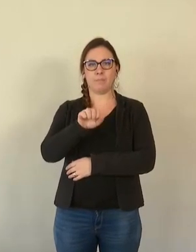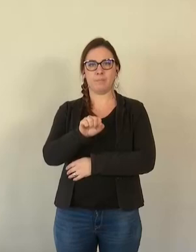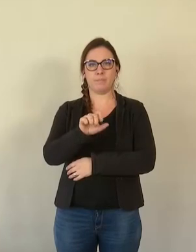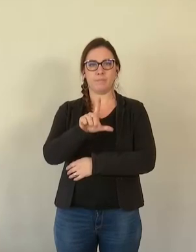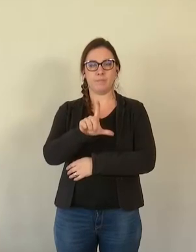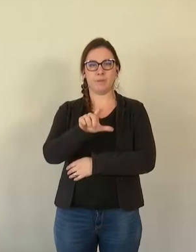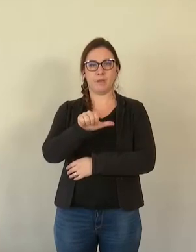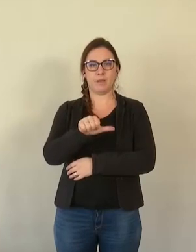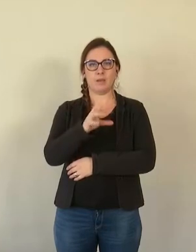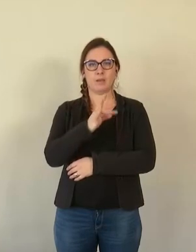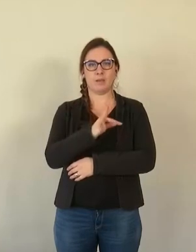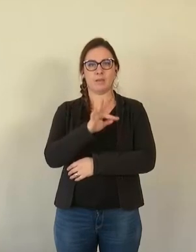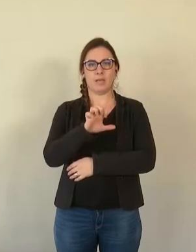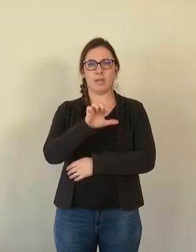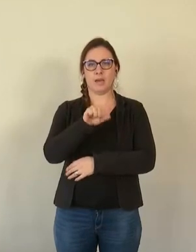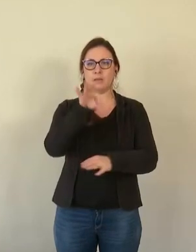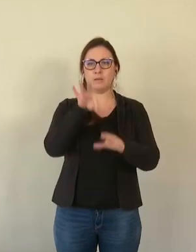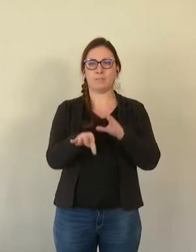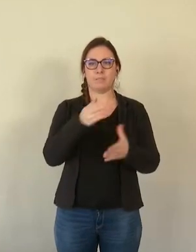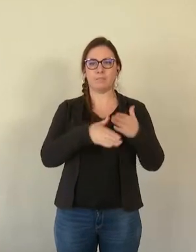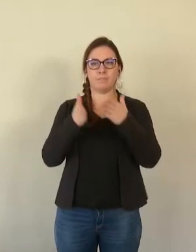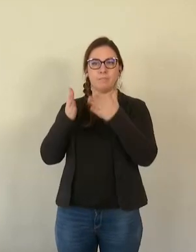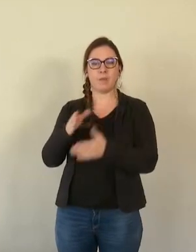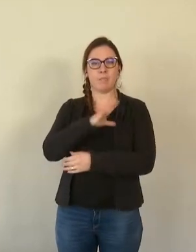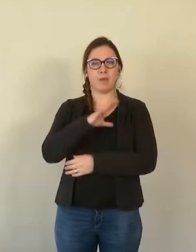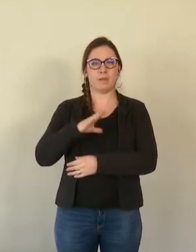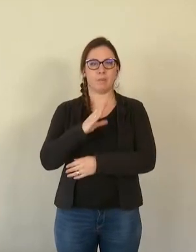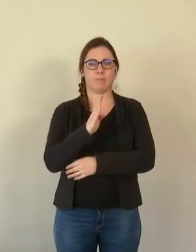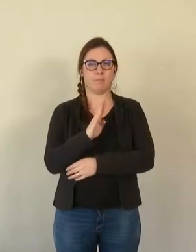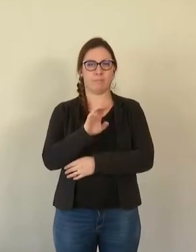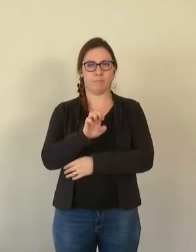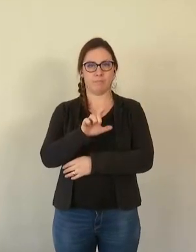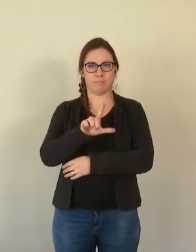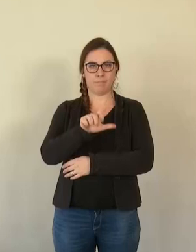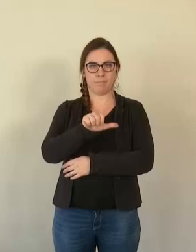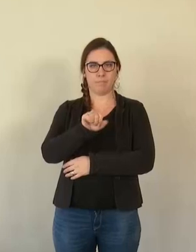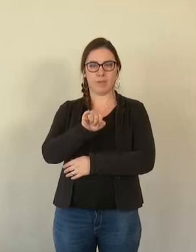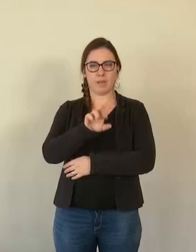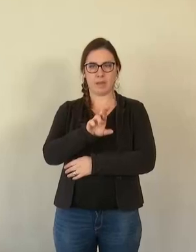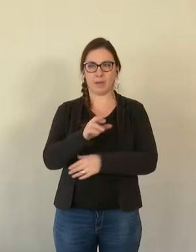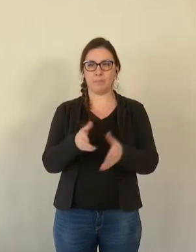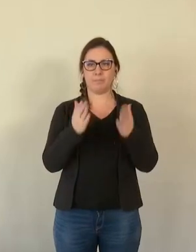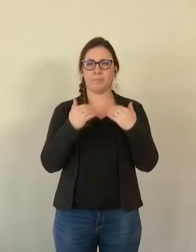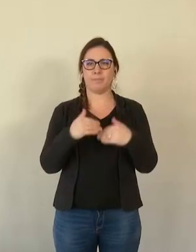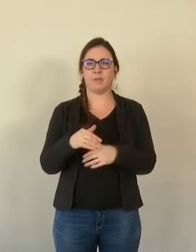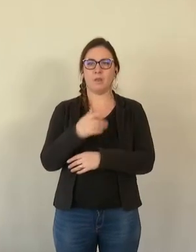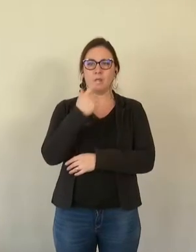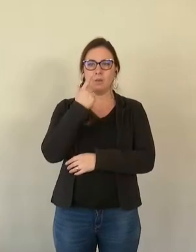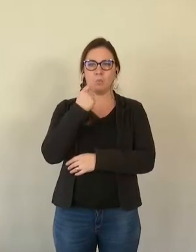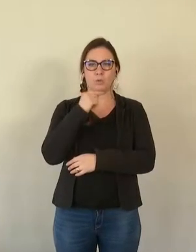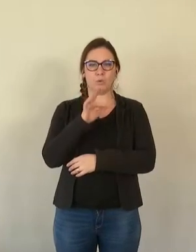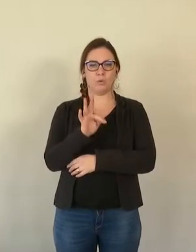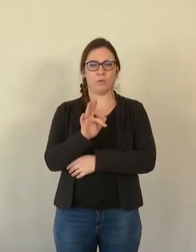Brigitte Boer Chérif boutafa Hassen bougou